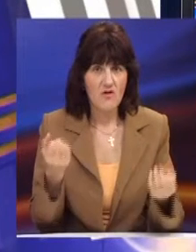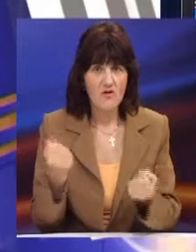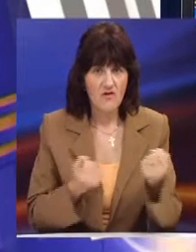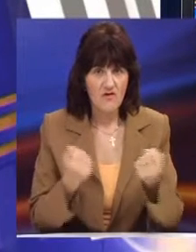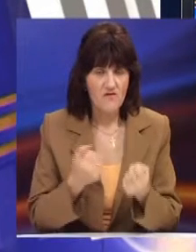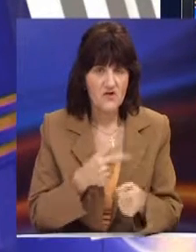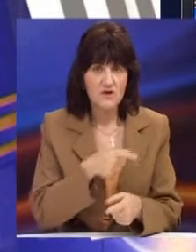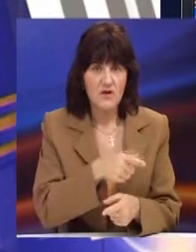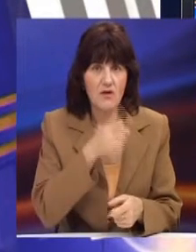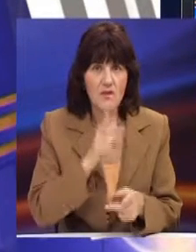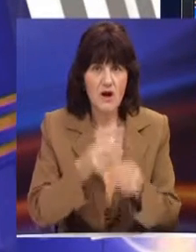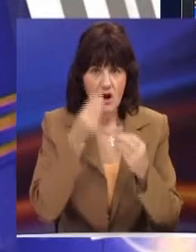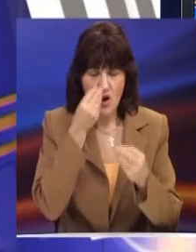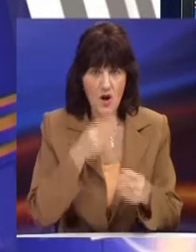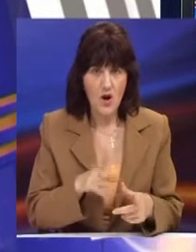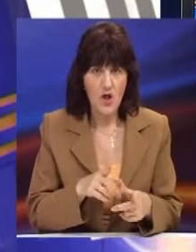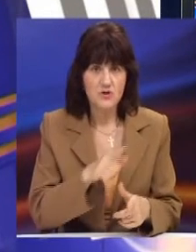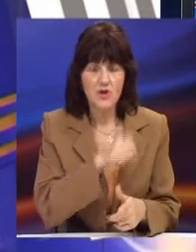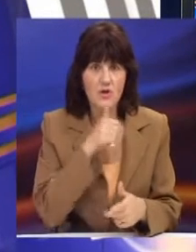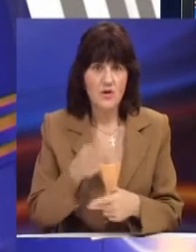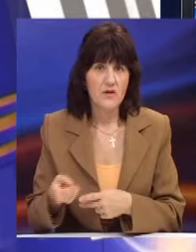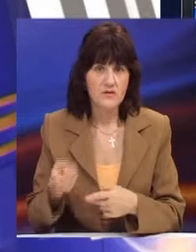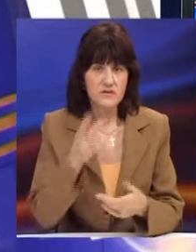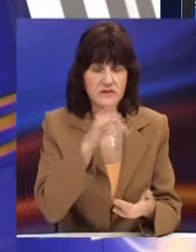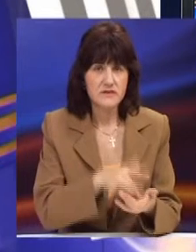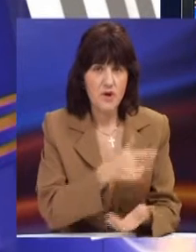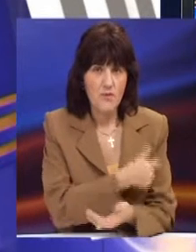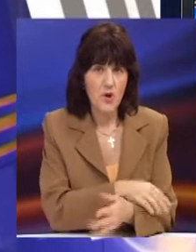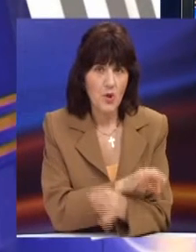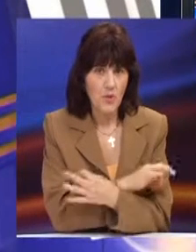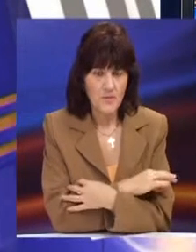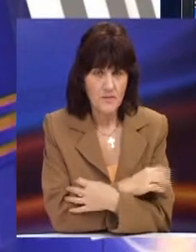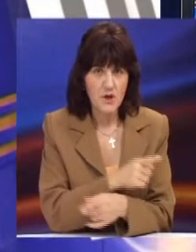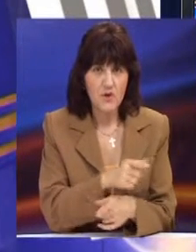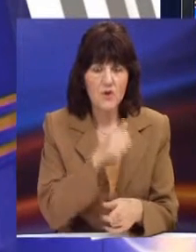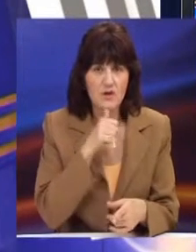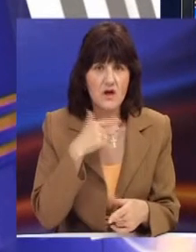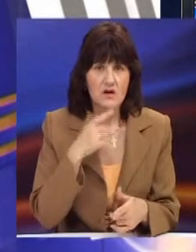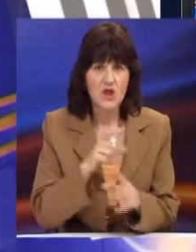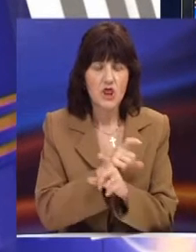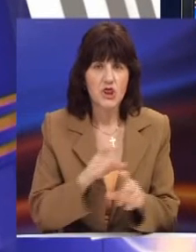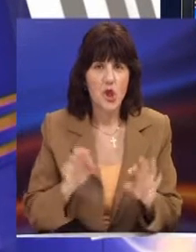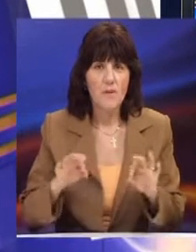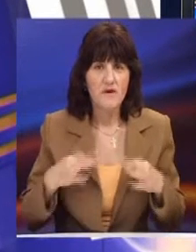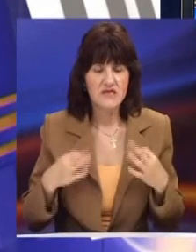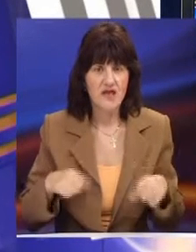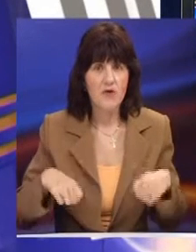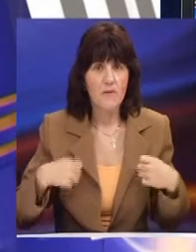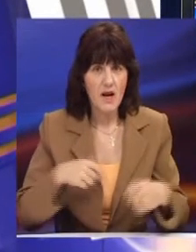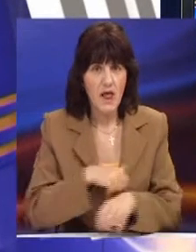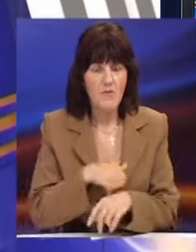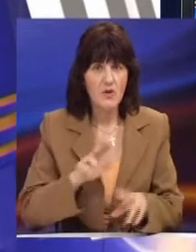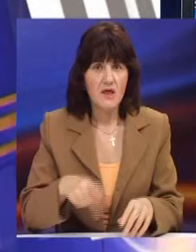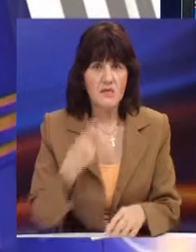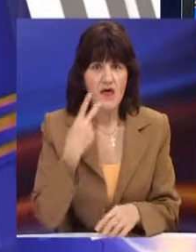pomoći pacijentovo stanje se pogoršalo i on je u bolnici preminuo. U Domu zdravlja kažu da u toku prepodnevnih sati dežuraju